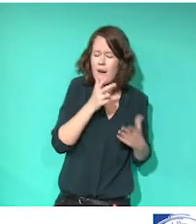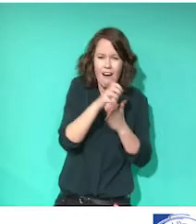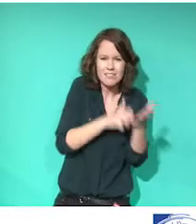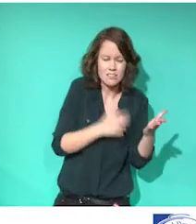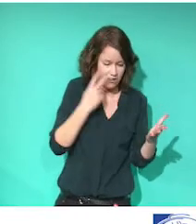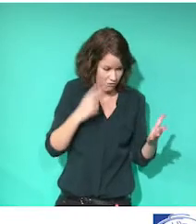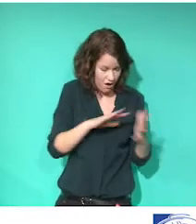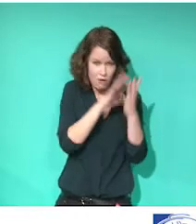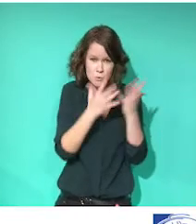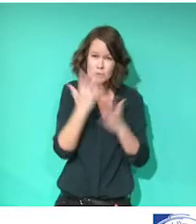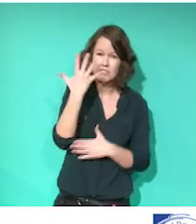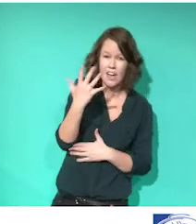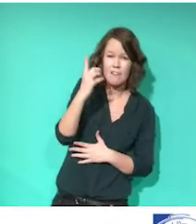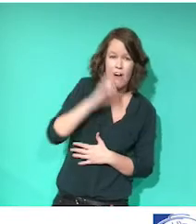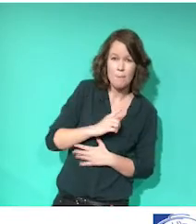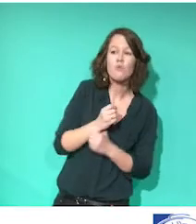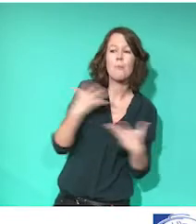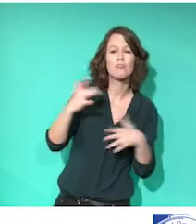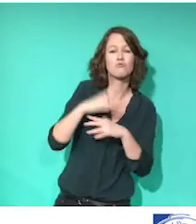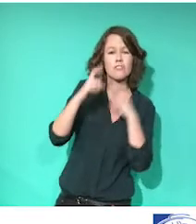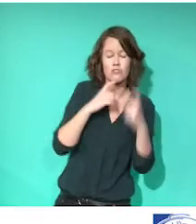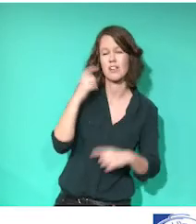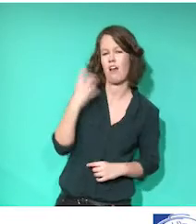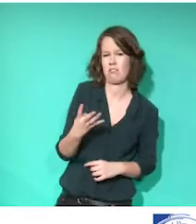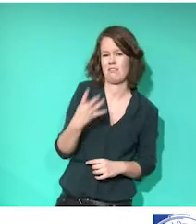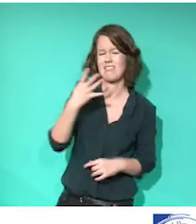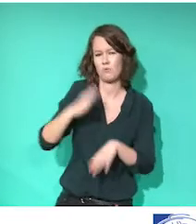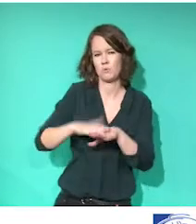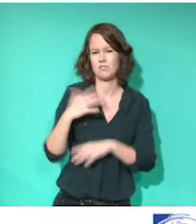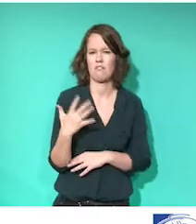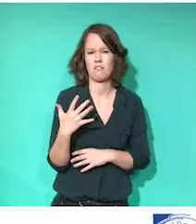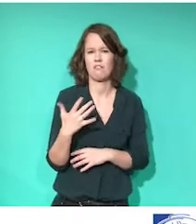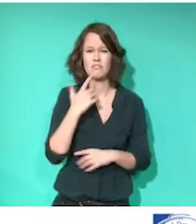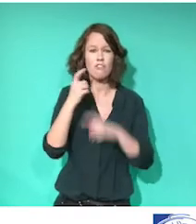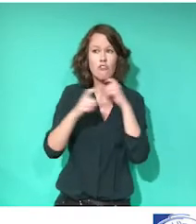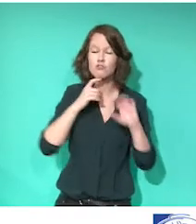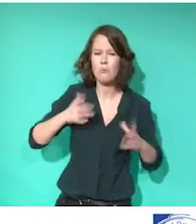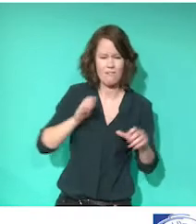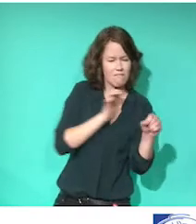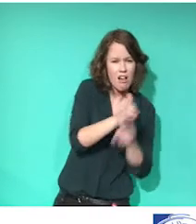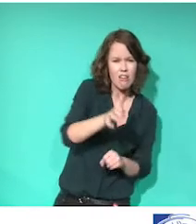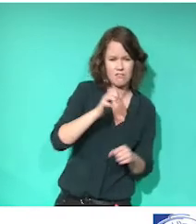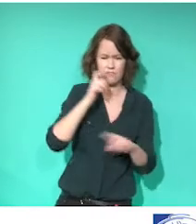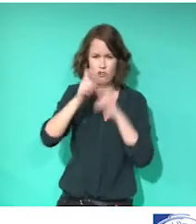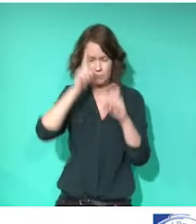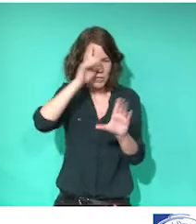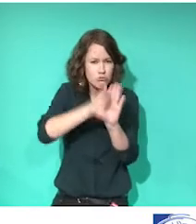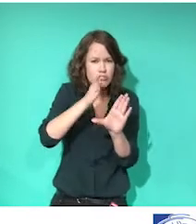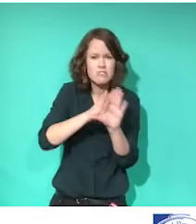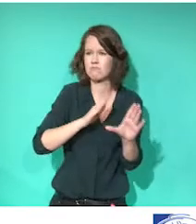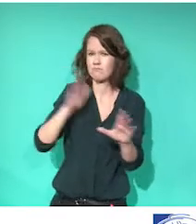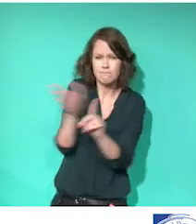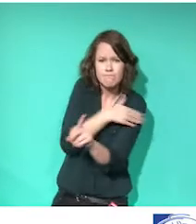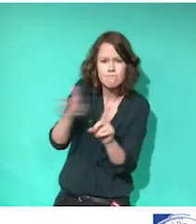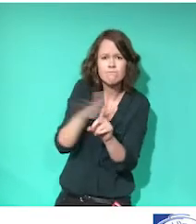4 femmes handicapées sur 5 subissent des violences psychologiques, des viols, des coups, des